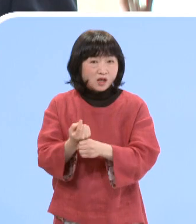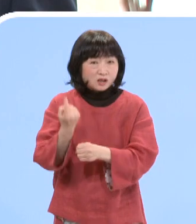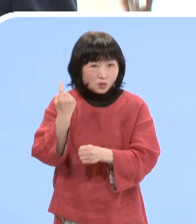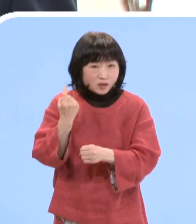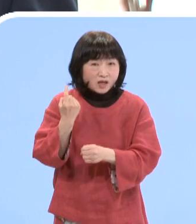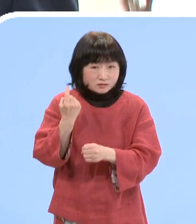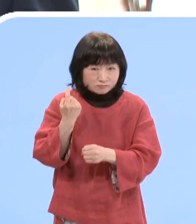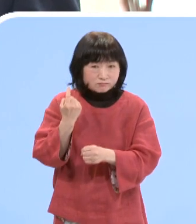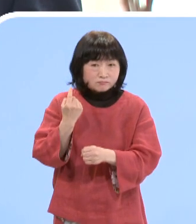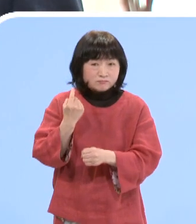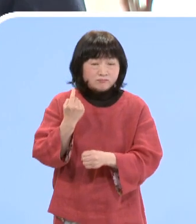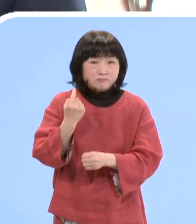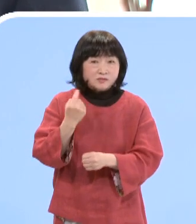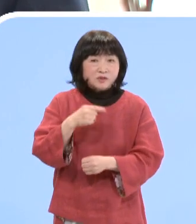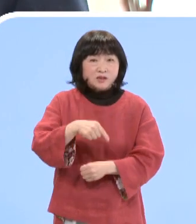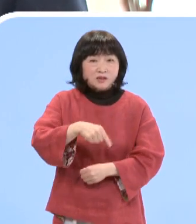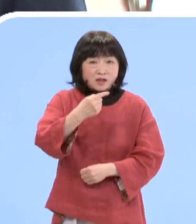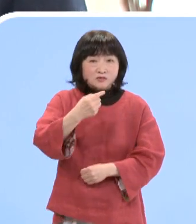30年で